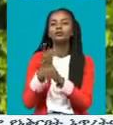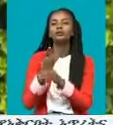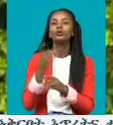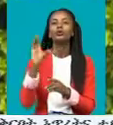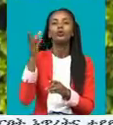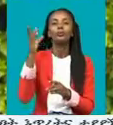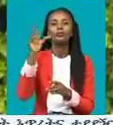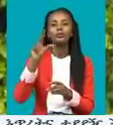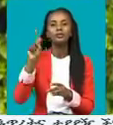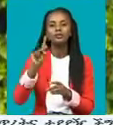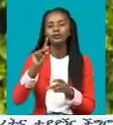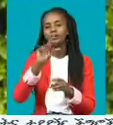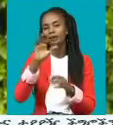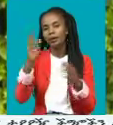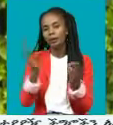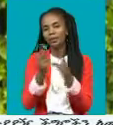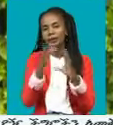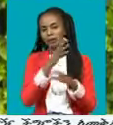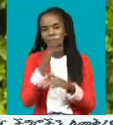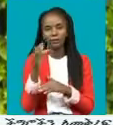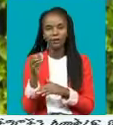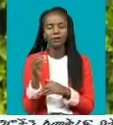ኮምፖስትን ለመጠቀም እና